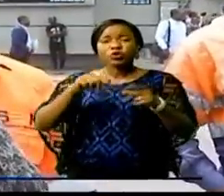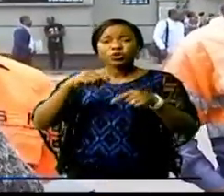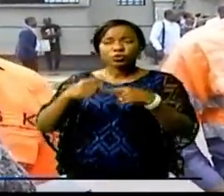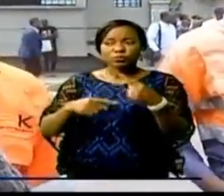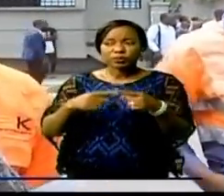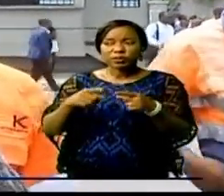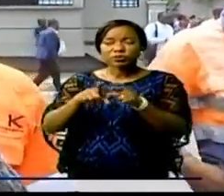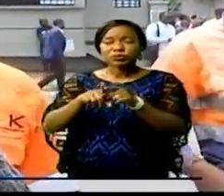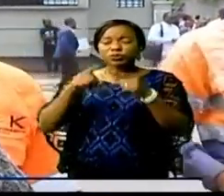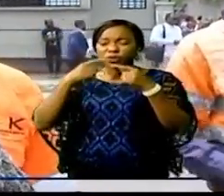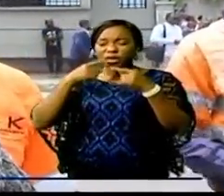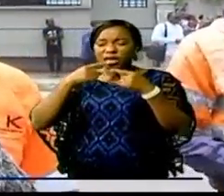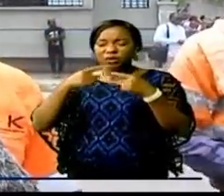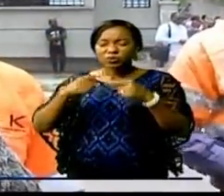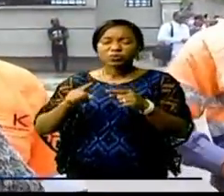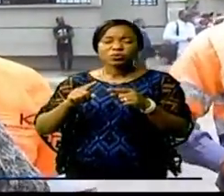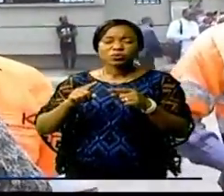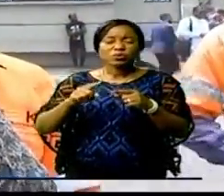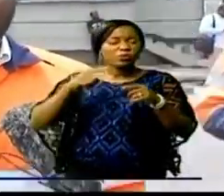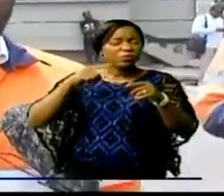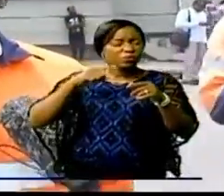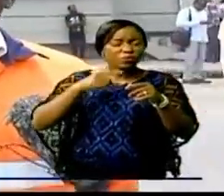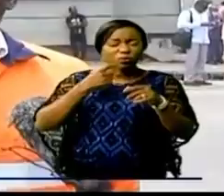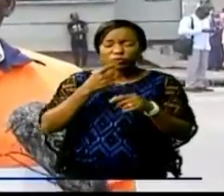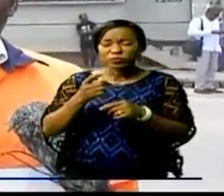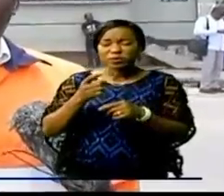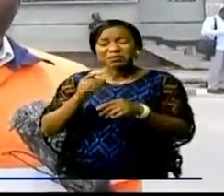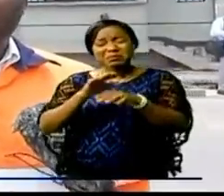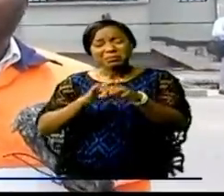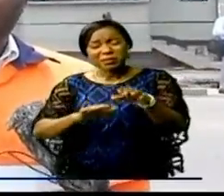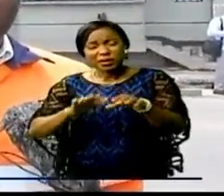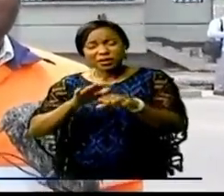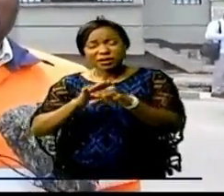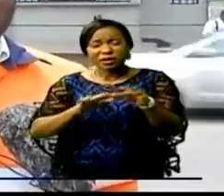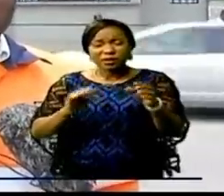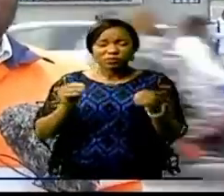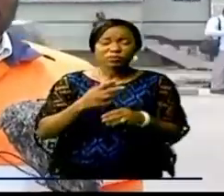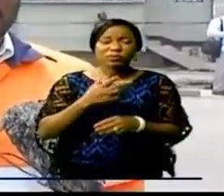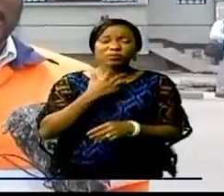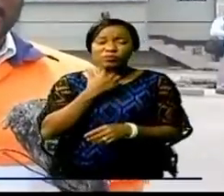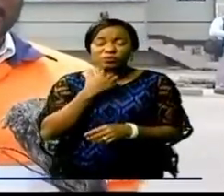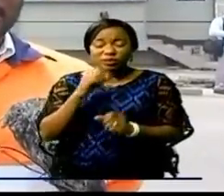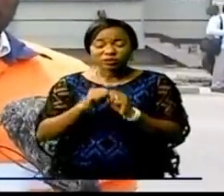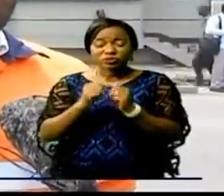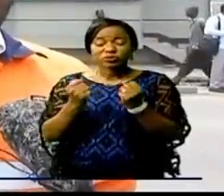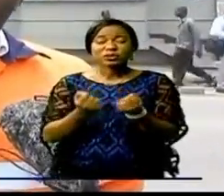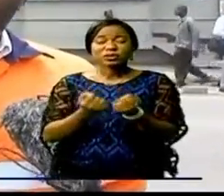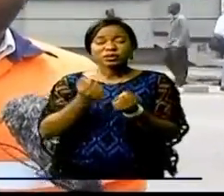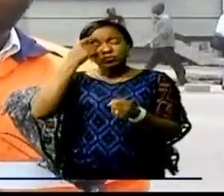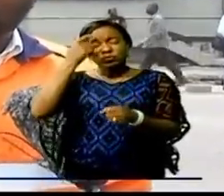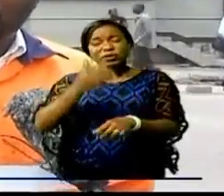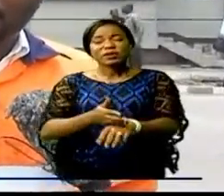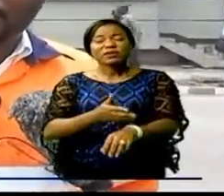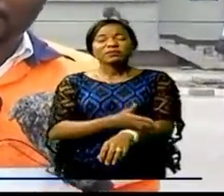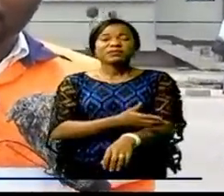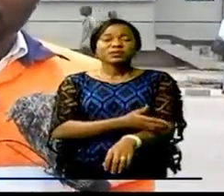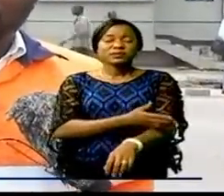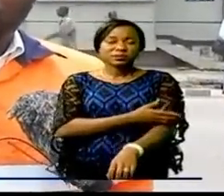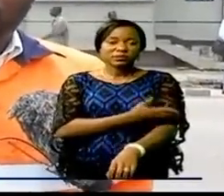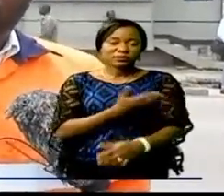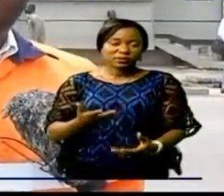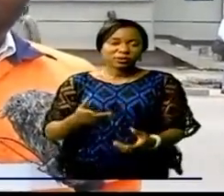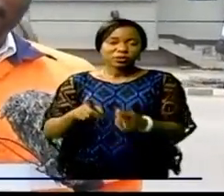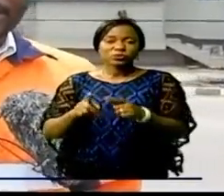avons dénoncé plusieurs manœuvres dilatoires qui consistent effectivement à bloquer la société, à affamer